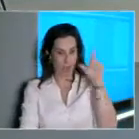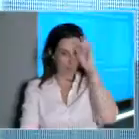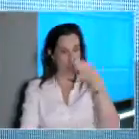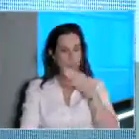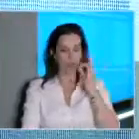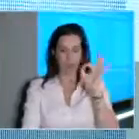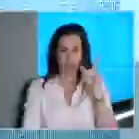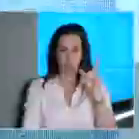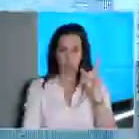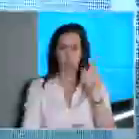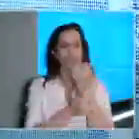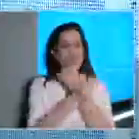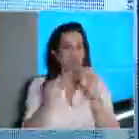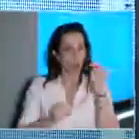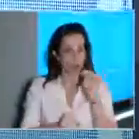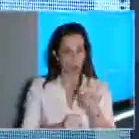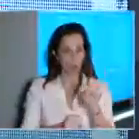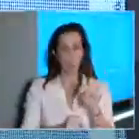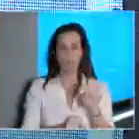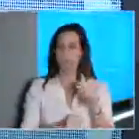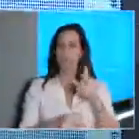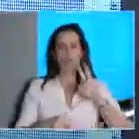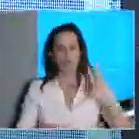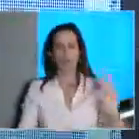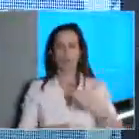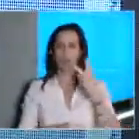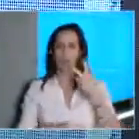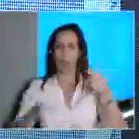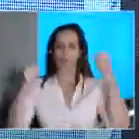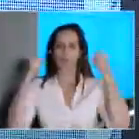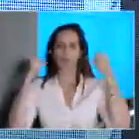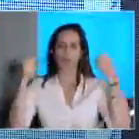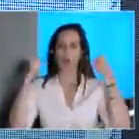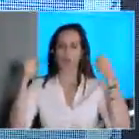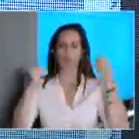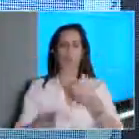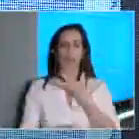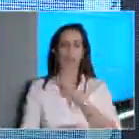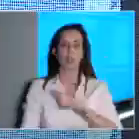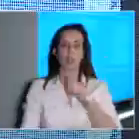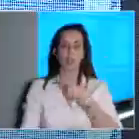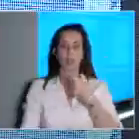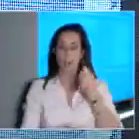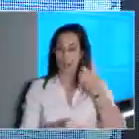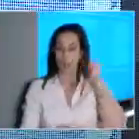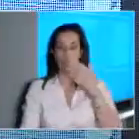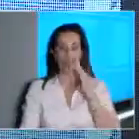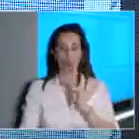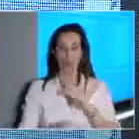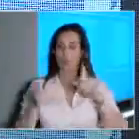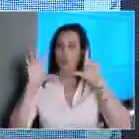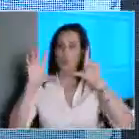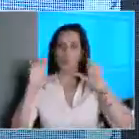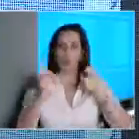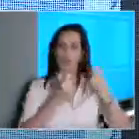טקה ודיון סוער במליאת הכנסת הובילו לחידוש הפגנות המחאה של בני העדה האתיופית בירושלים. שבעה